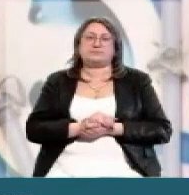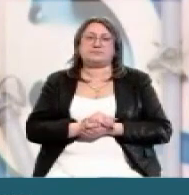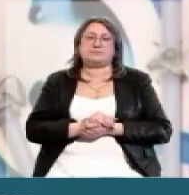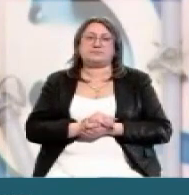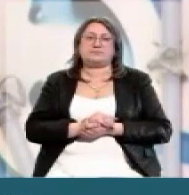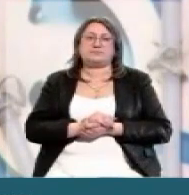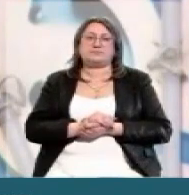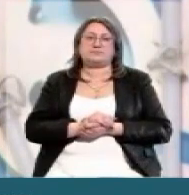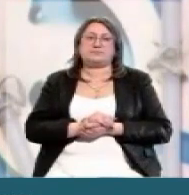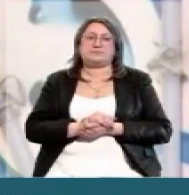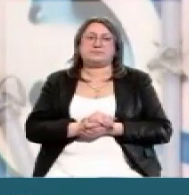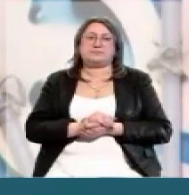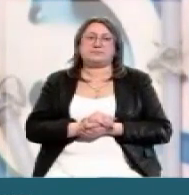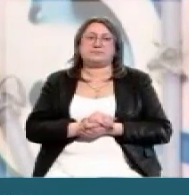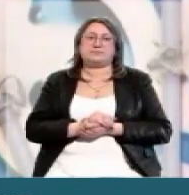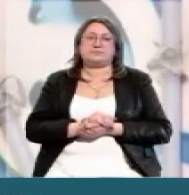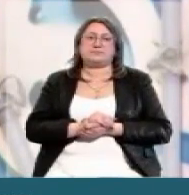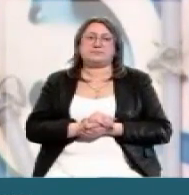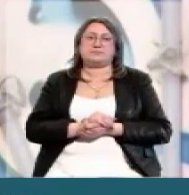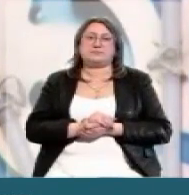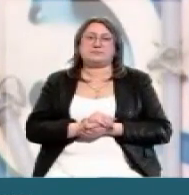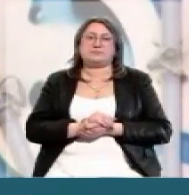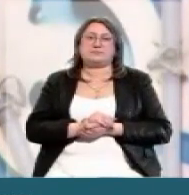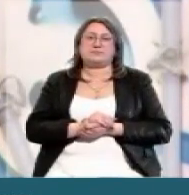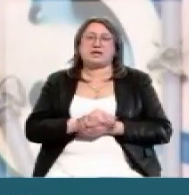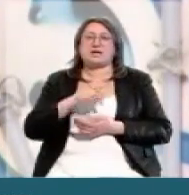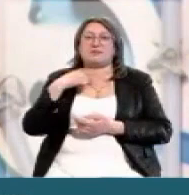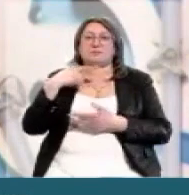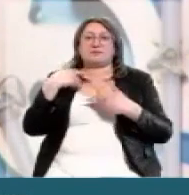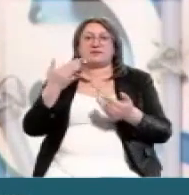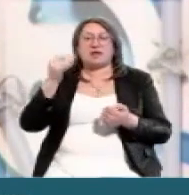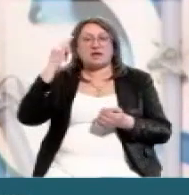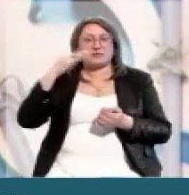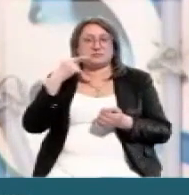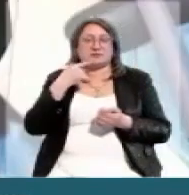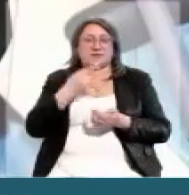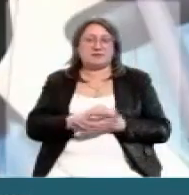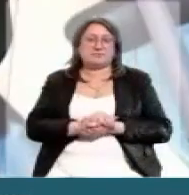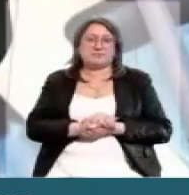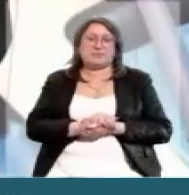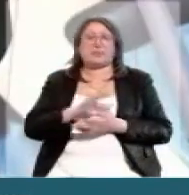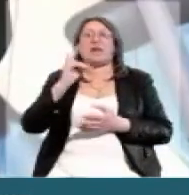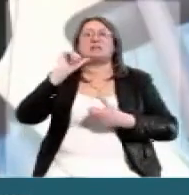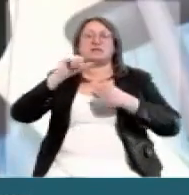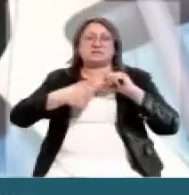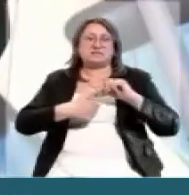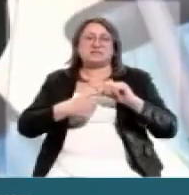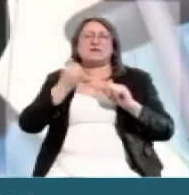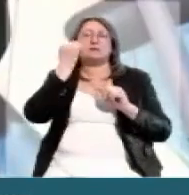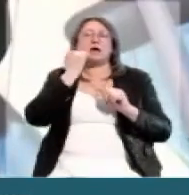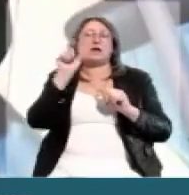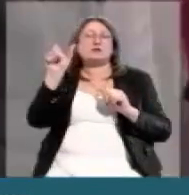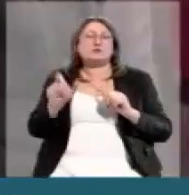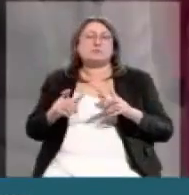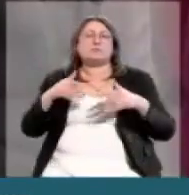жақсылық, дастарханымызға құт береке әкелсін. Аман сау болайық. И по традиции старейшина